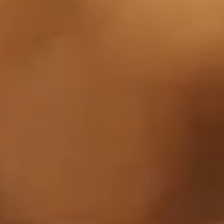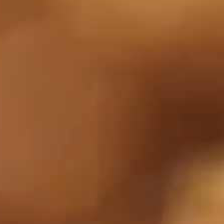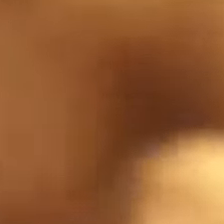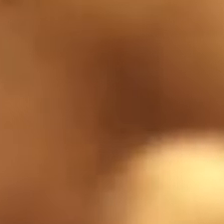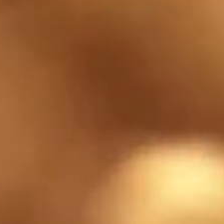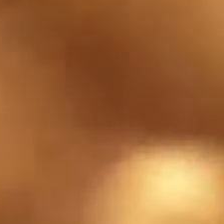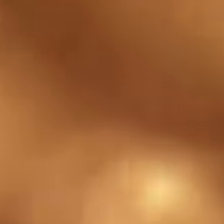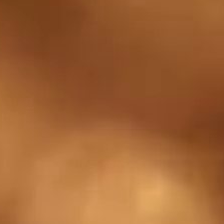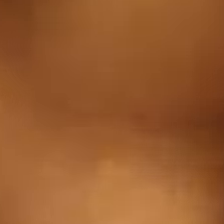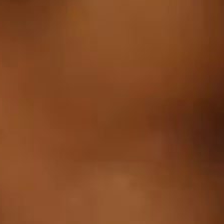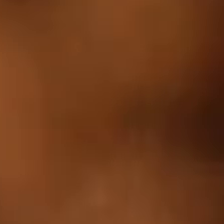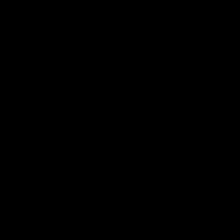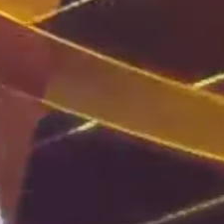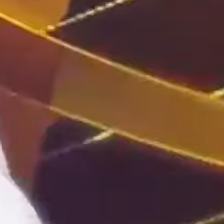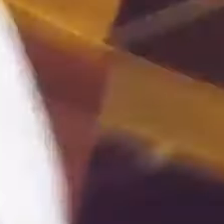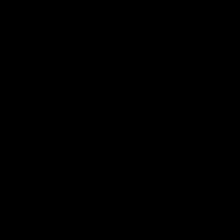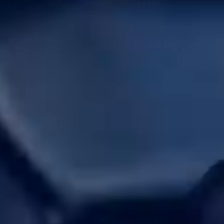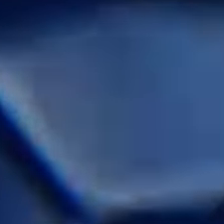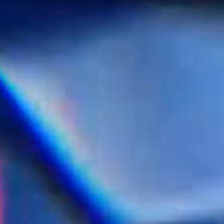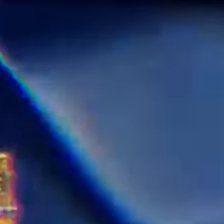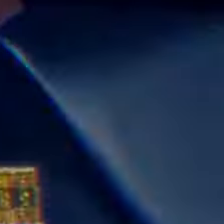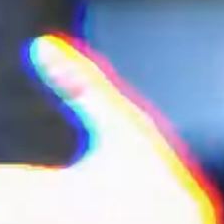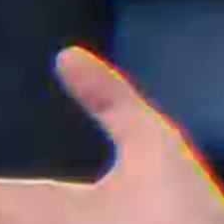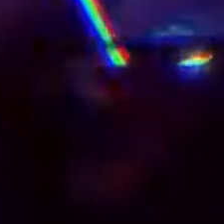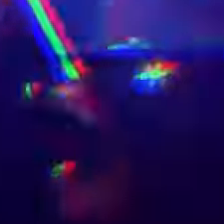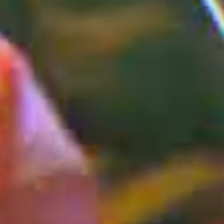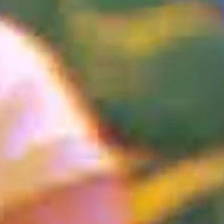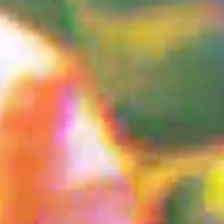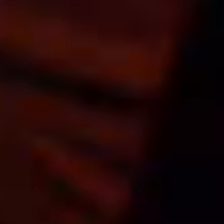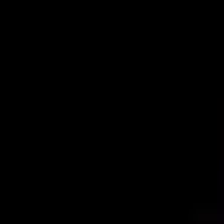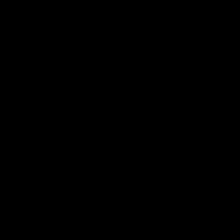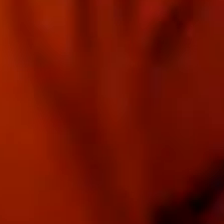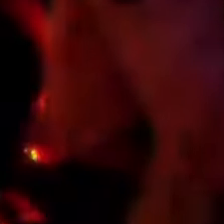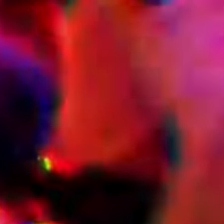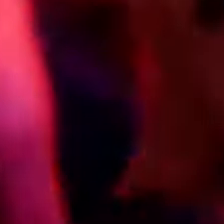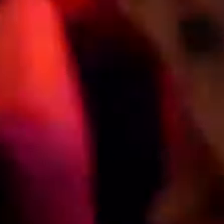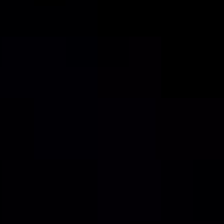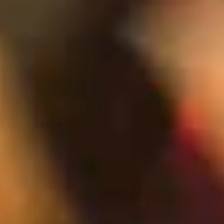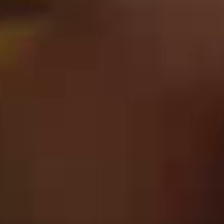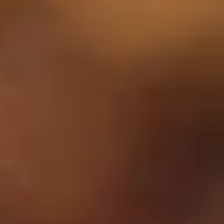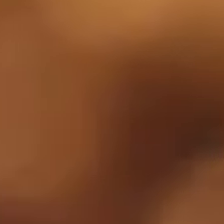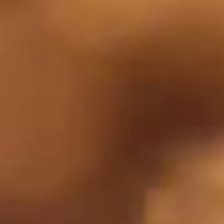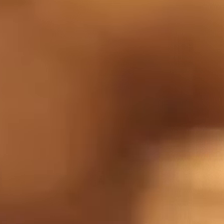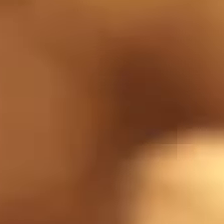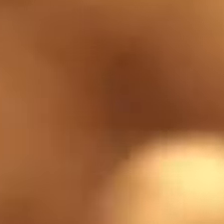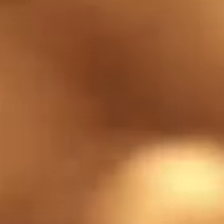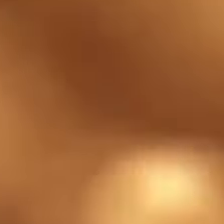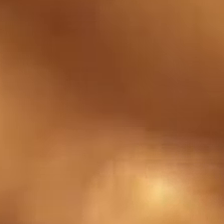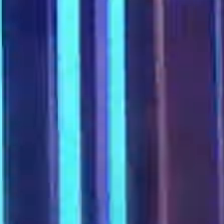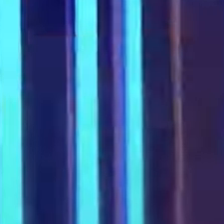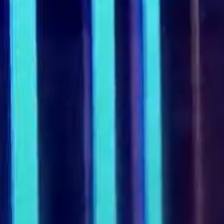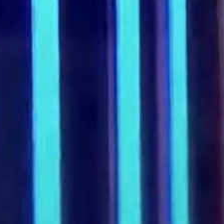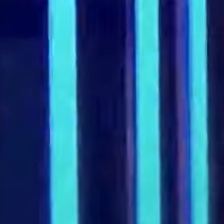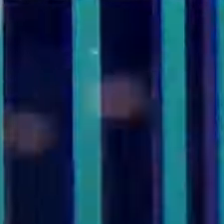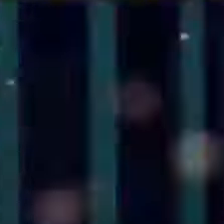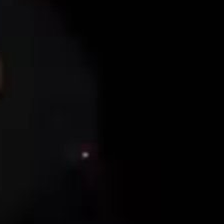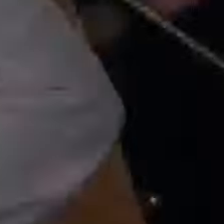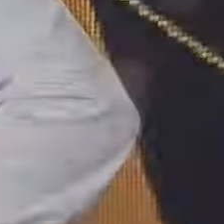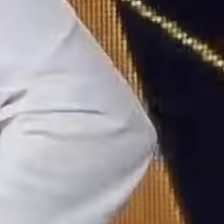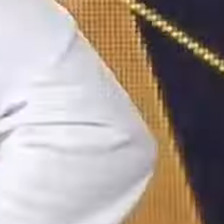მაინტერესებს მასშტაბური შოუ. შენ თუ მან სიხარდავე ვერ გამომიცანი. შეძლებ გამოიცნო. ვინ ვინ არის? ჩვენმა